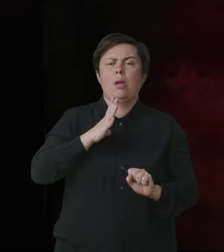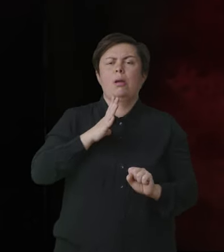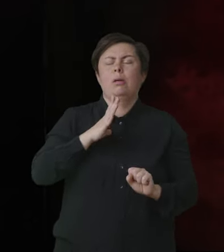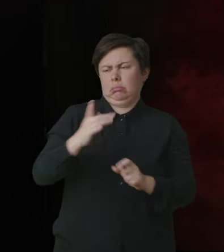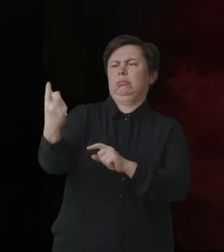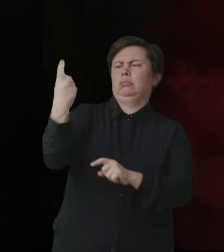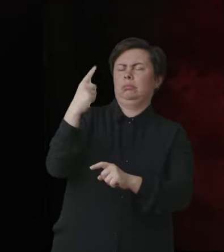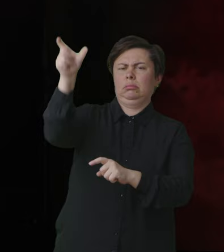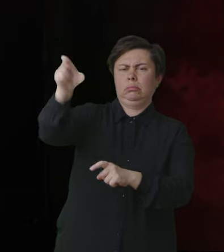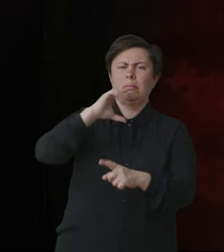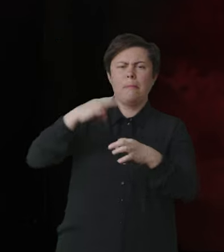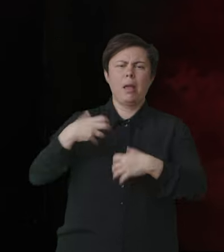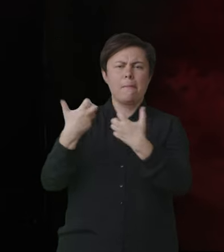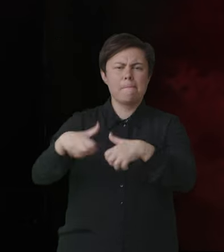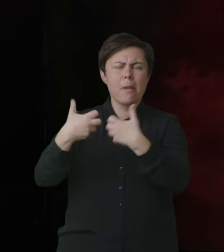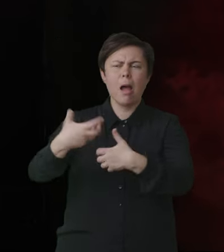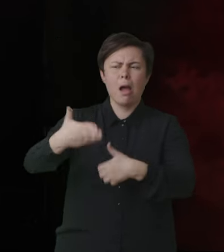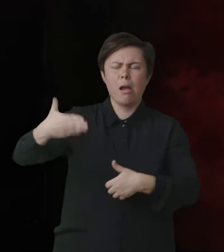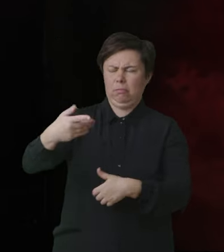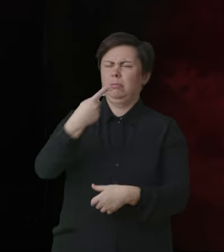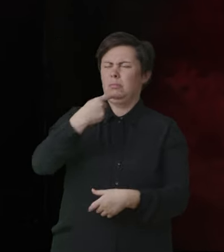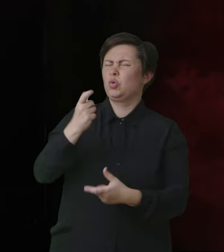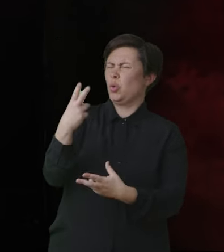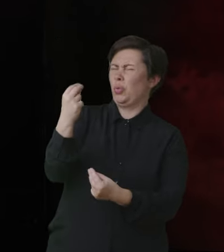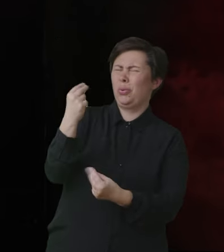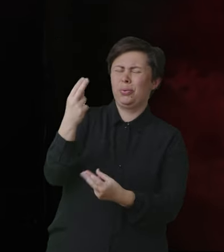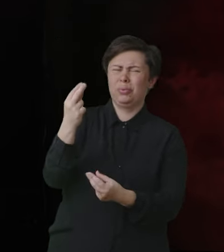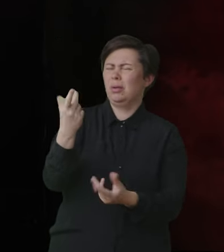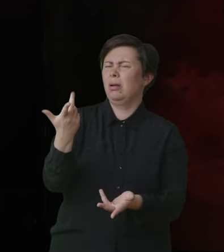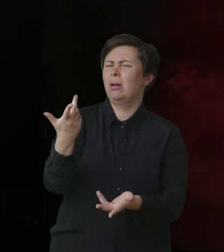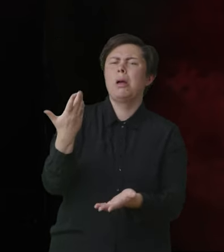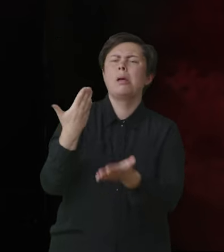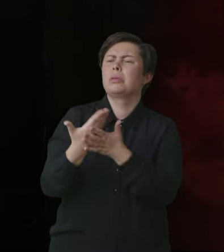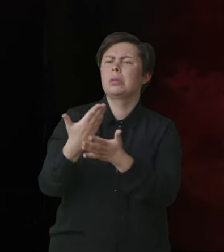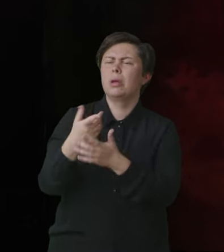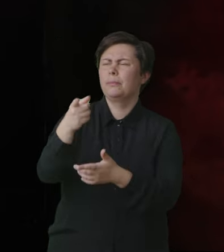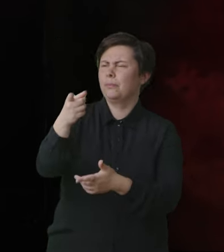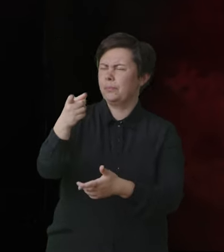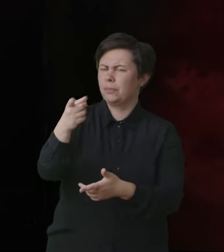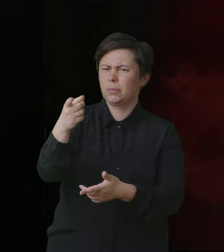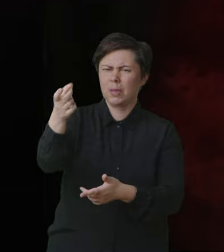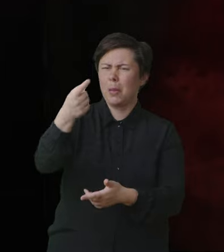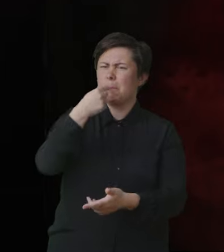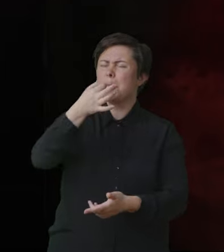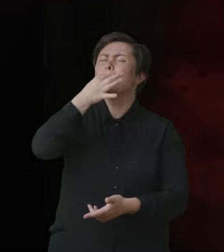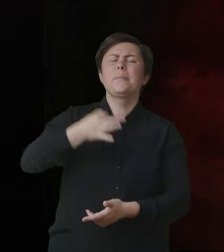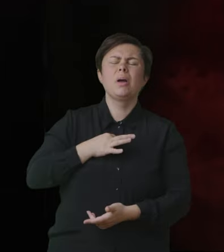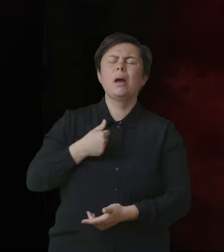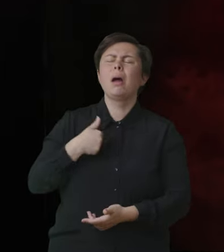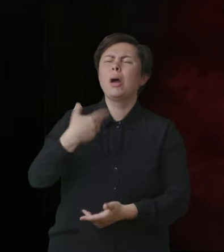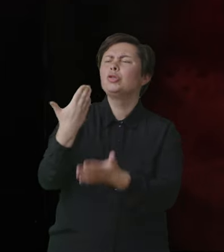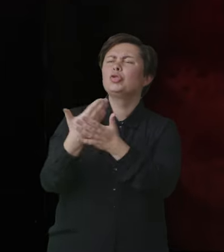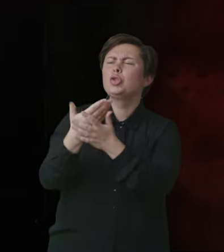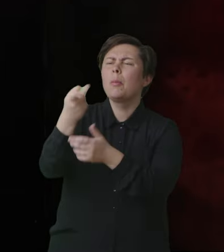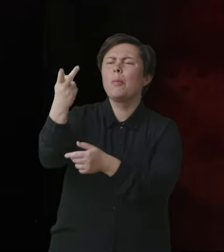No, przyszedł ten maszynista, przyszedł do tego i coś do mnie mówi. Mówi, a czego ty, nie, czego? Mówi do mnie